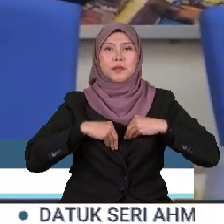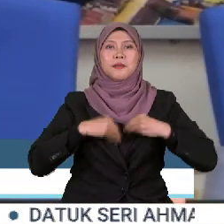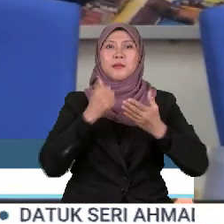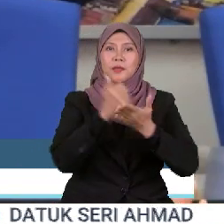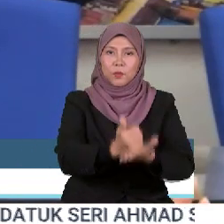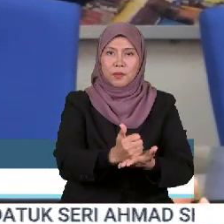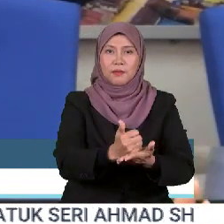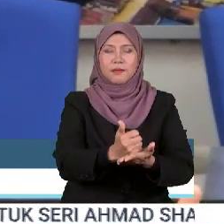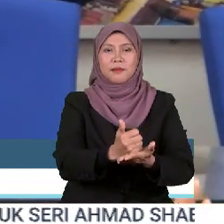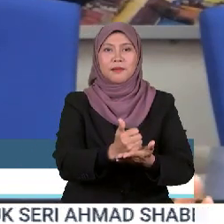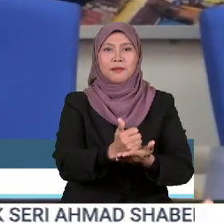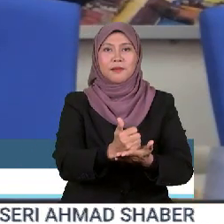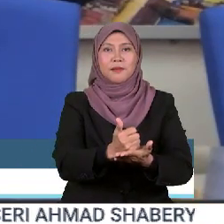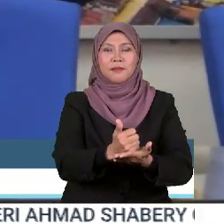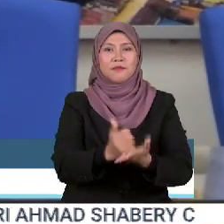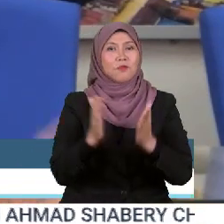kategori